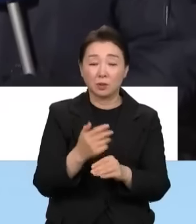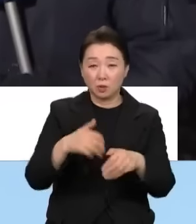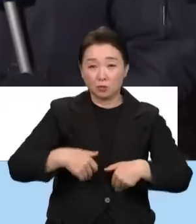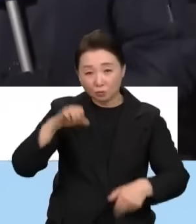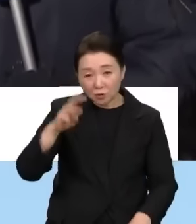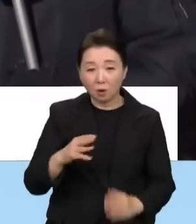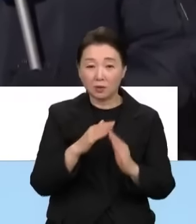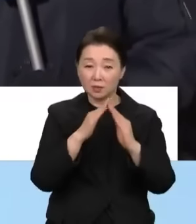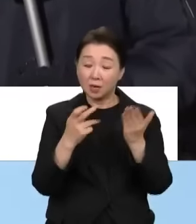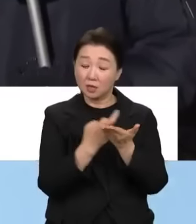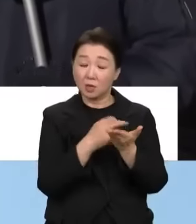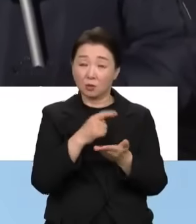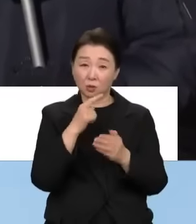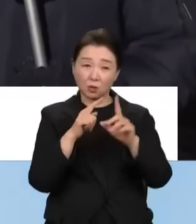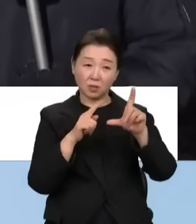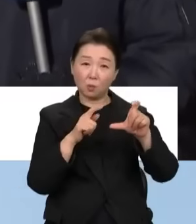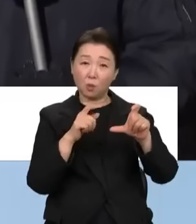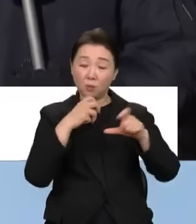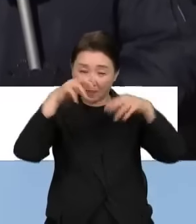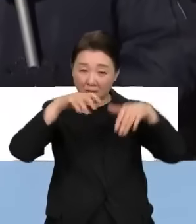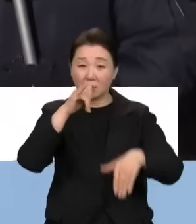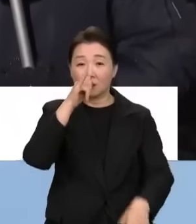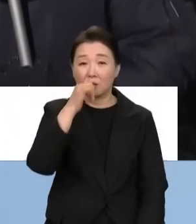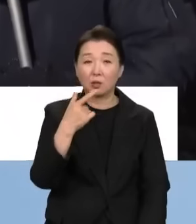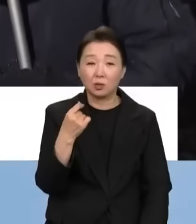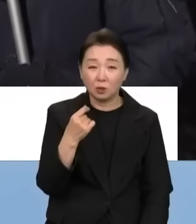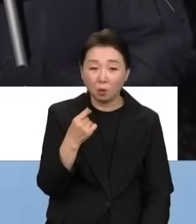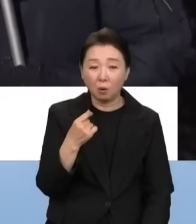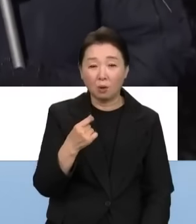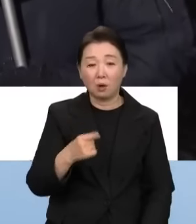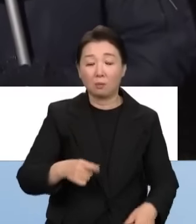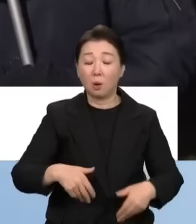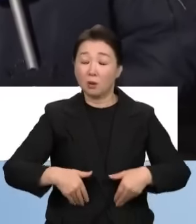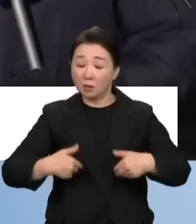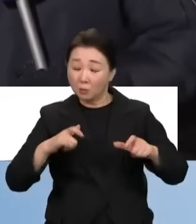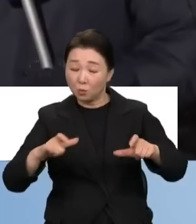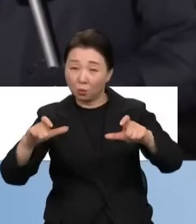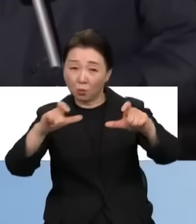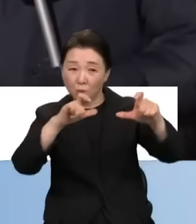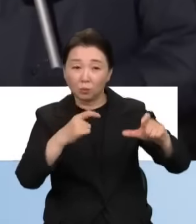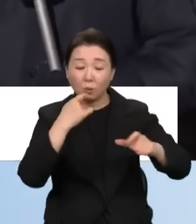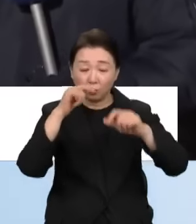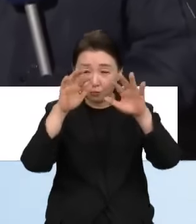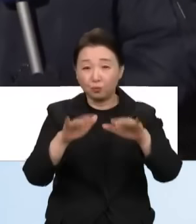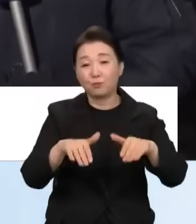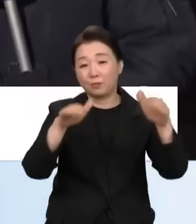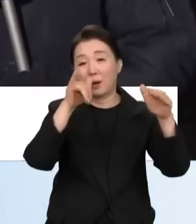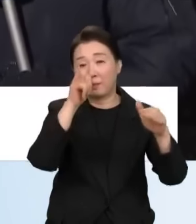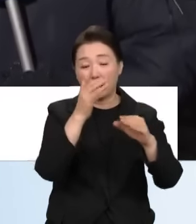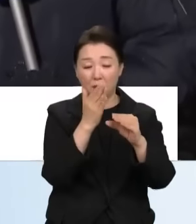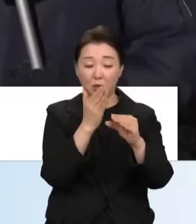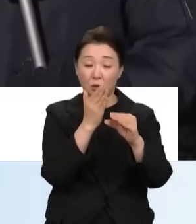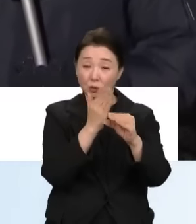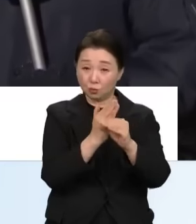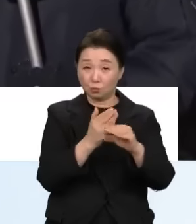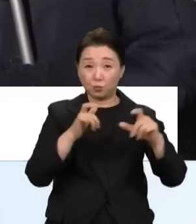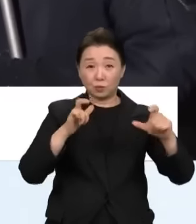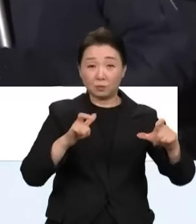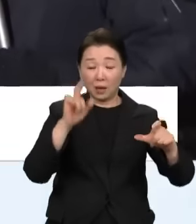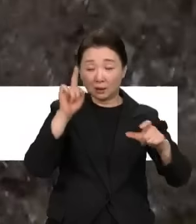15cm 이상 눈이 내리고 그 밖에 남부 내륙에도 눈이 쌓이는 곳이 많겠습니다. 특히 중부지방에서는